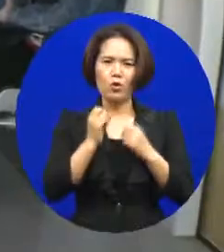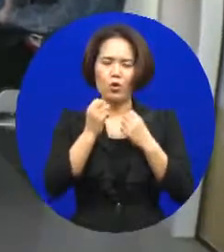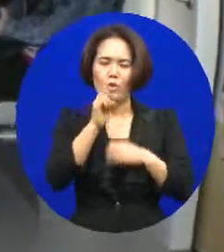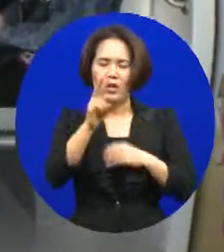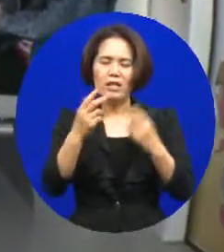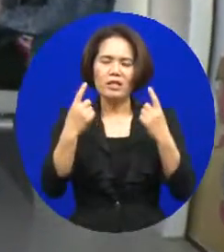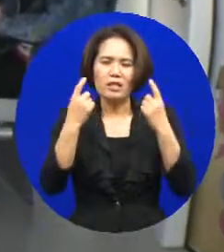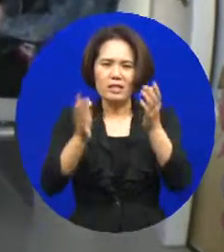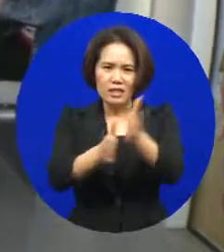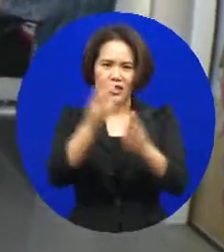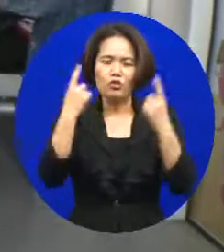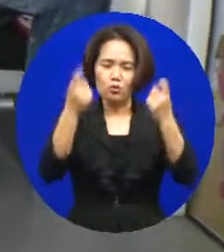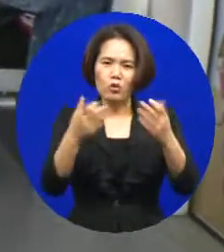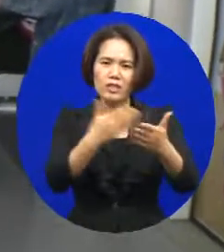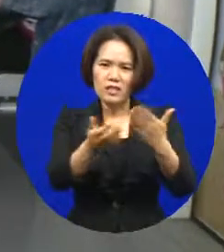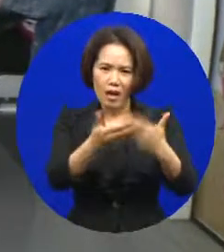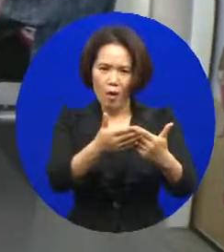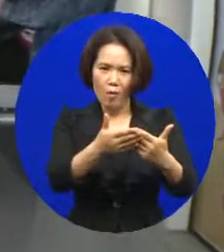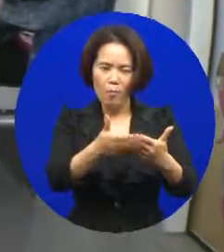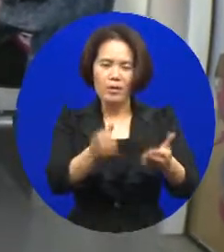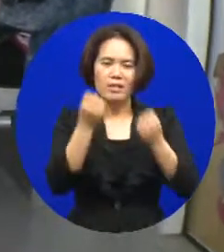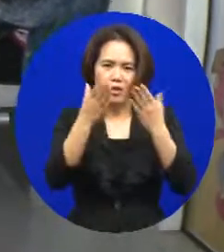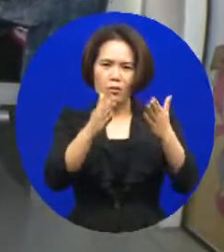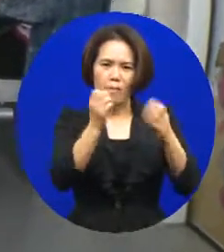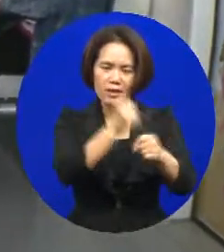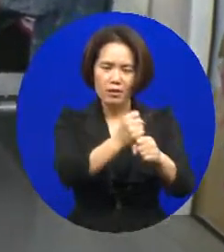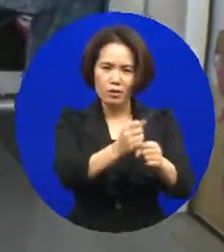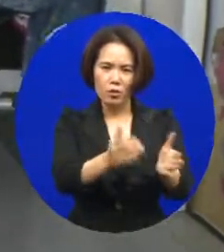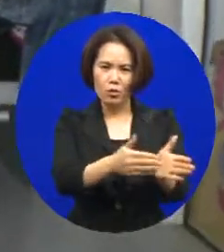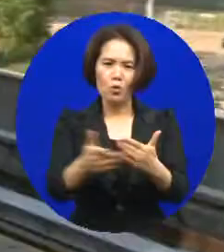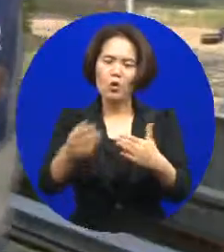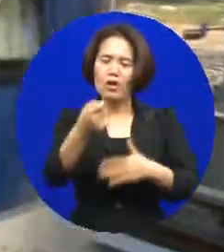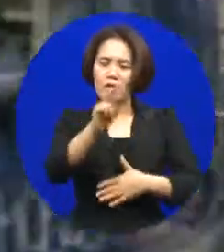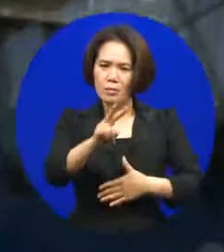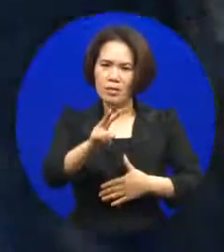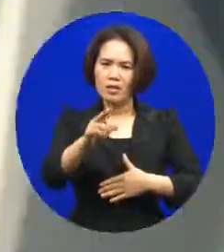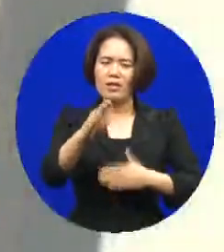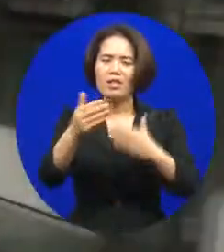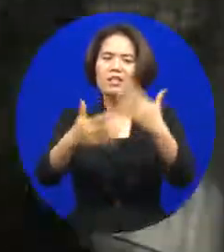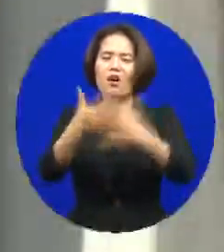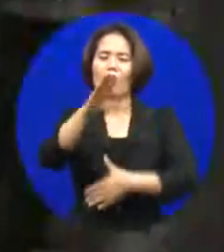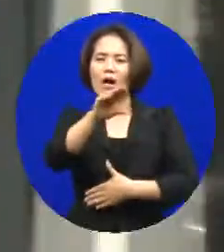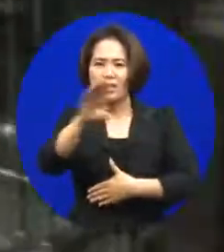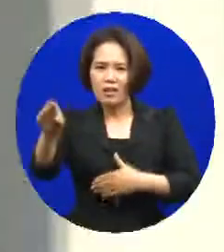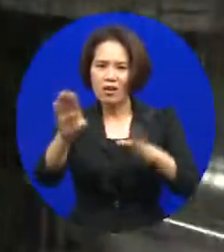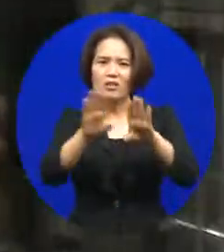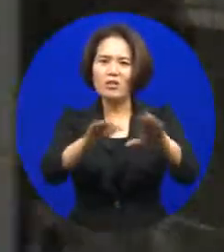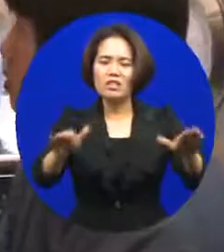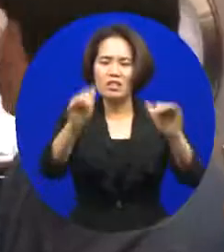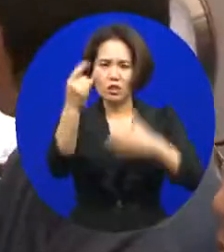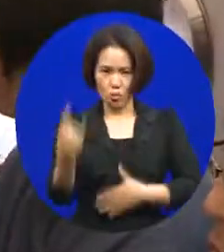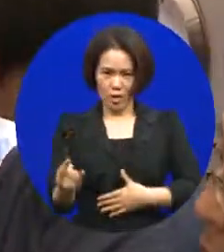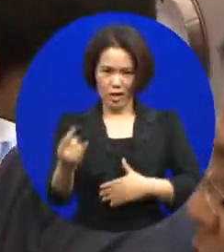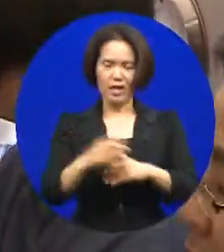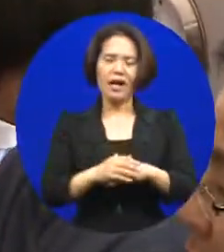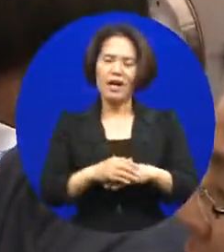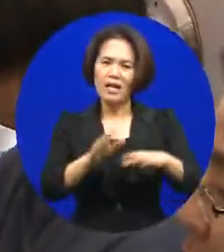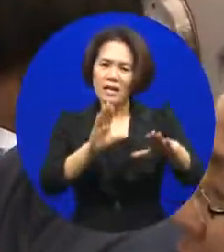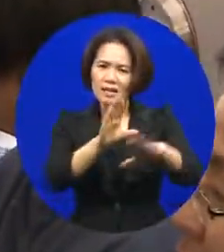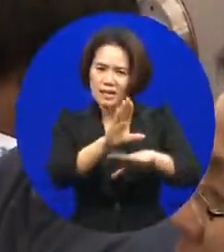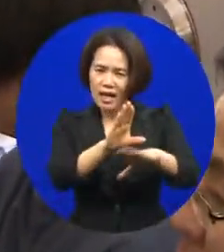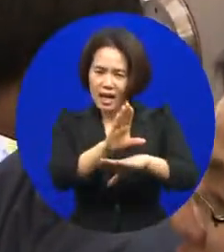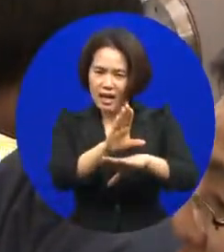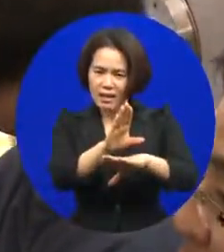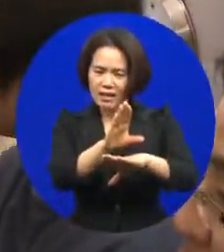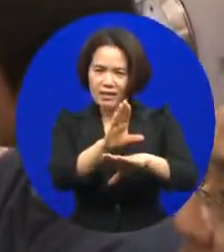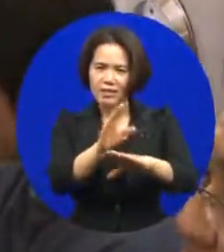용인시티투어 경전철 체험 코스를 신설했으며 각종 TV나 영화 촬영, 전시회 개최 등에 경전철 역사와 차량을